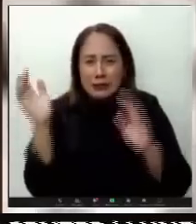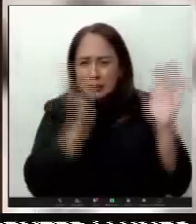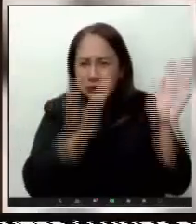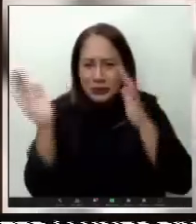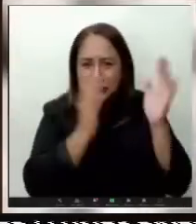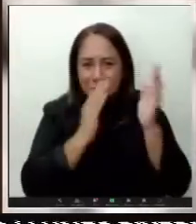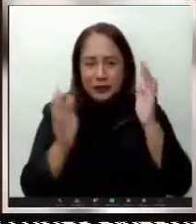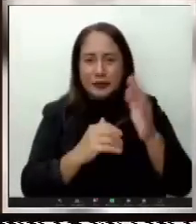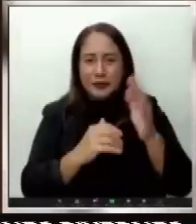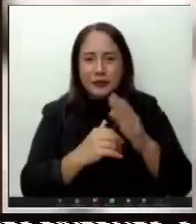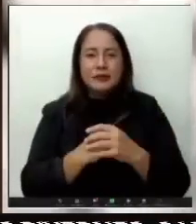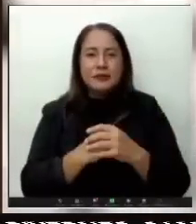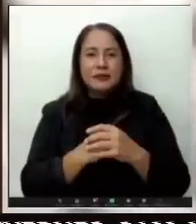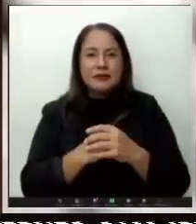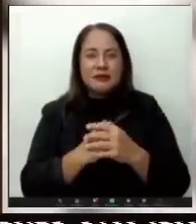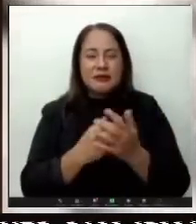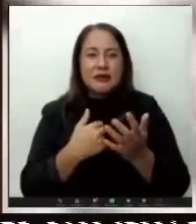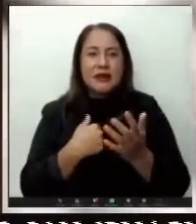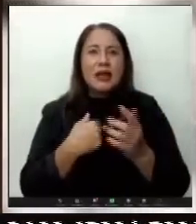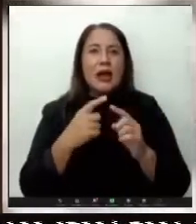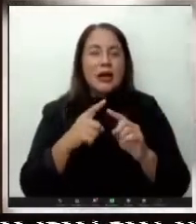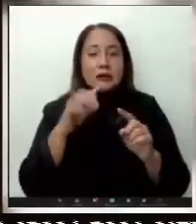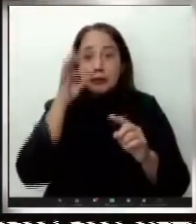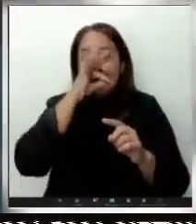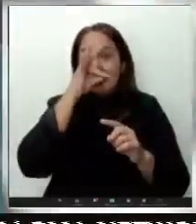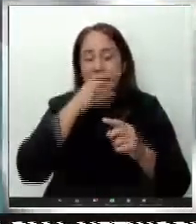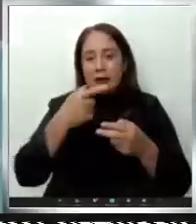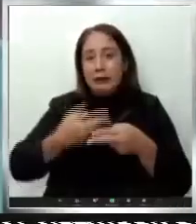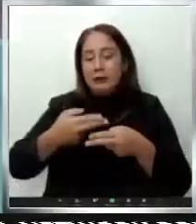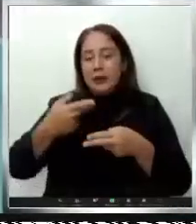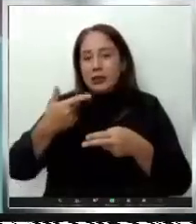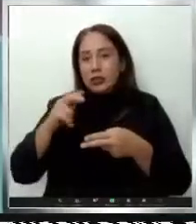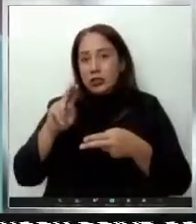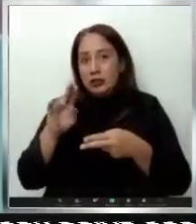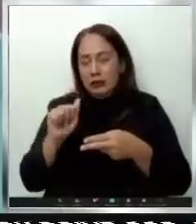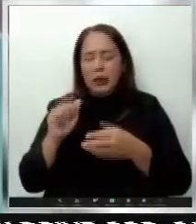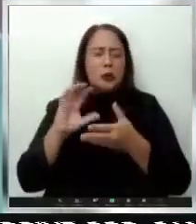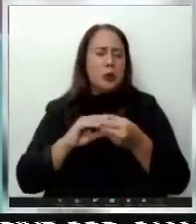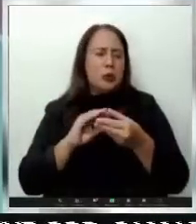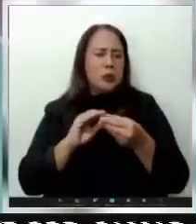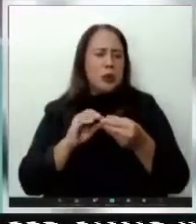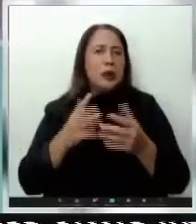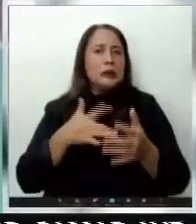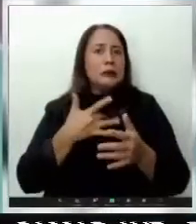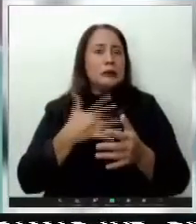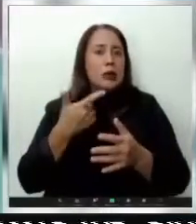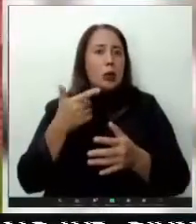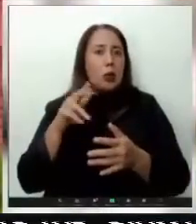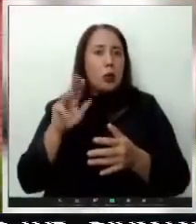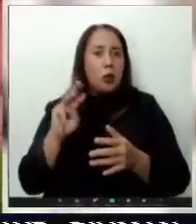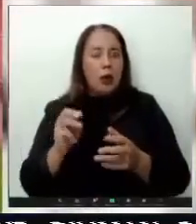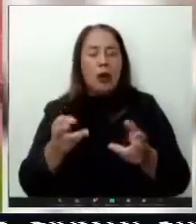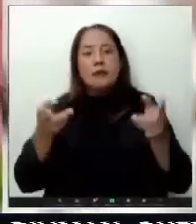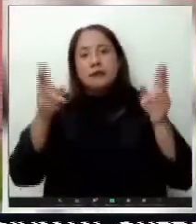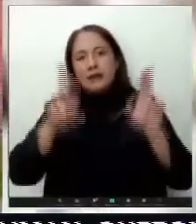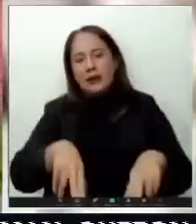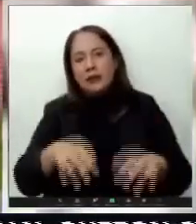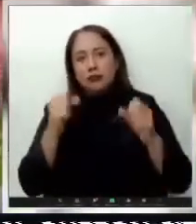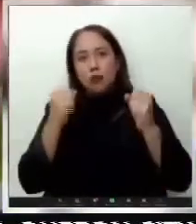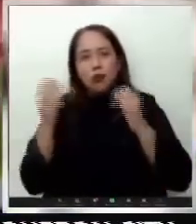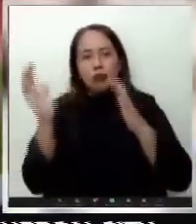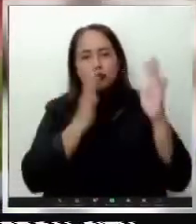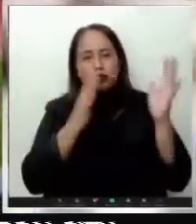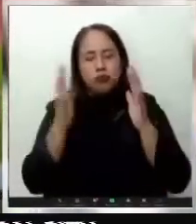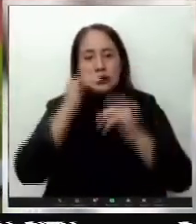Ganito yung nilarawan ng dugong Pinay na si Gina Tabonares Riley. Ang naramdaman nila sa Guam nang dumaan doon ang super typhoon na may international name na